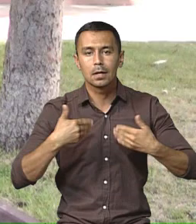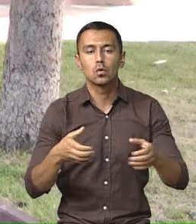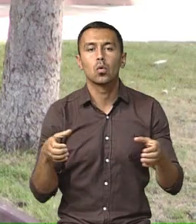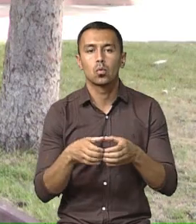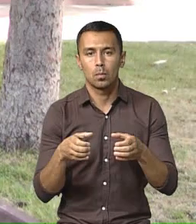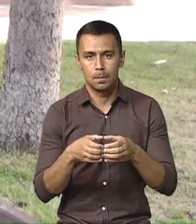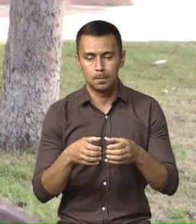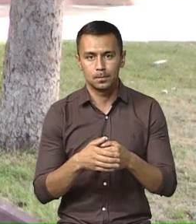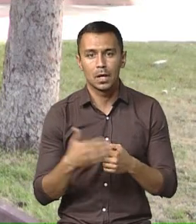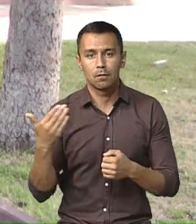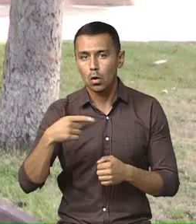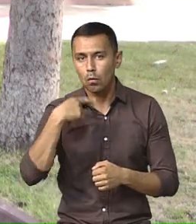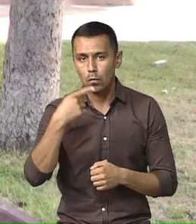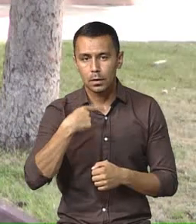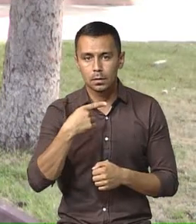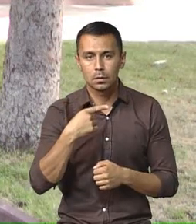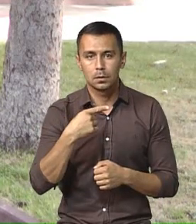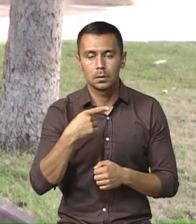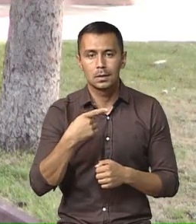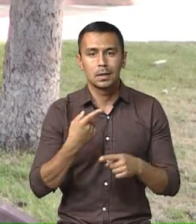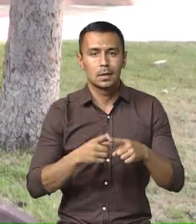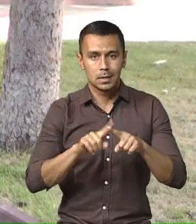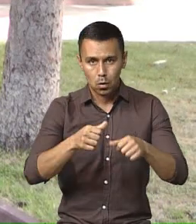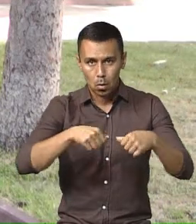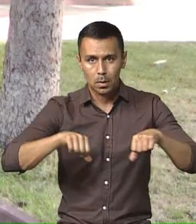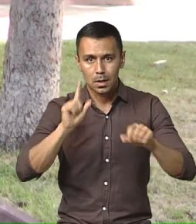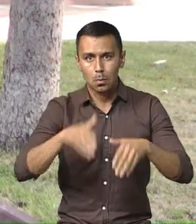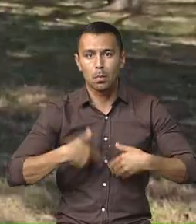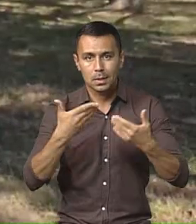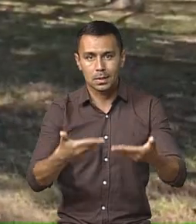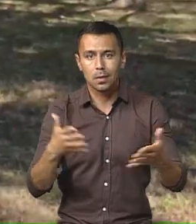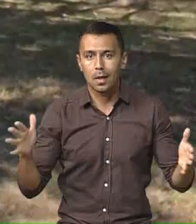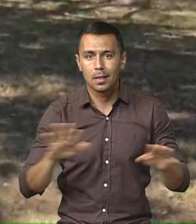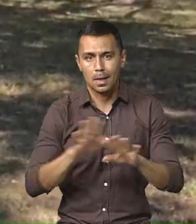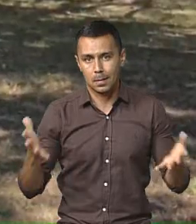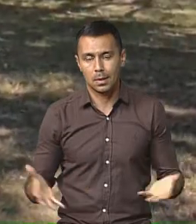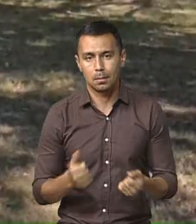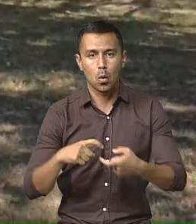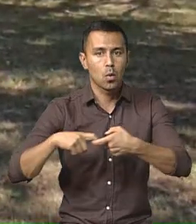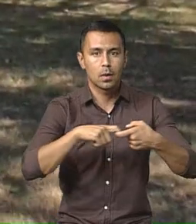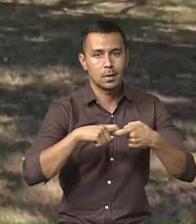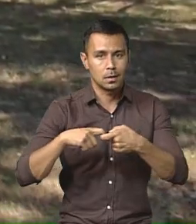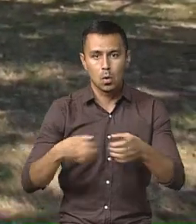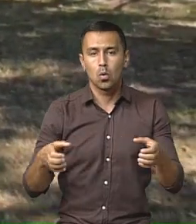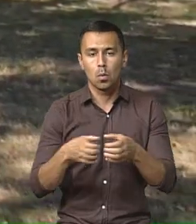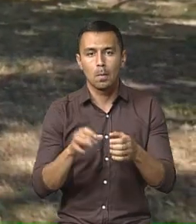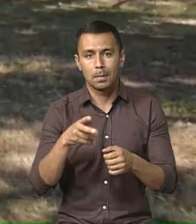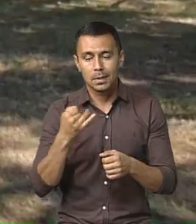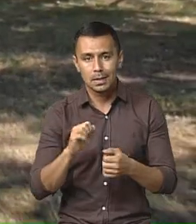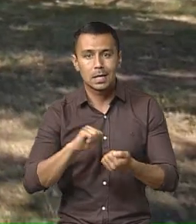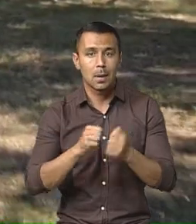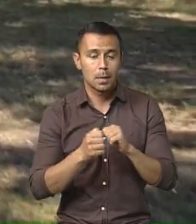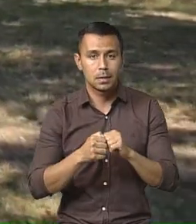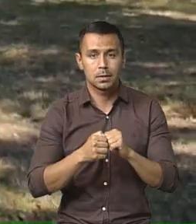Лора Підгірна. За її словами, топонімічна комісія їхню пропозицію не підтримала. Координаторка ініціативної групи «Пламеницький та Кам'янець»